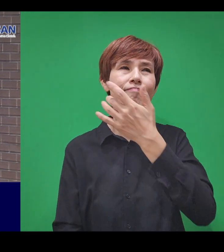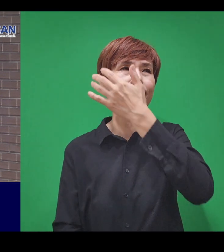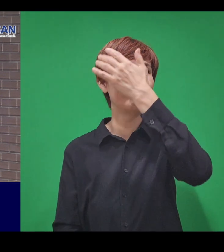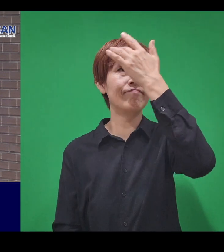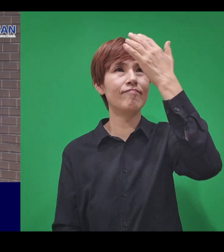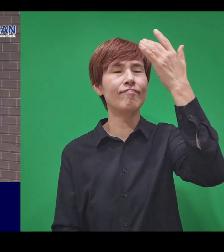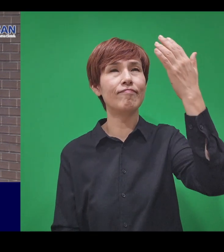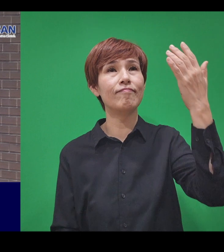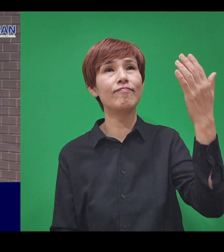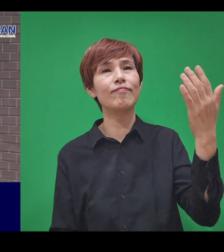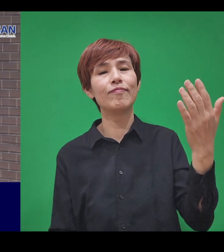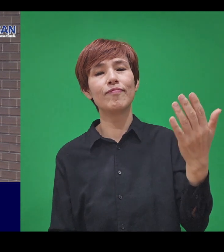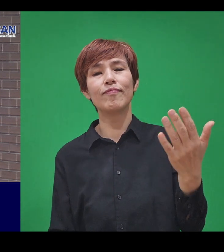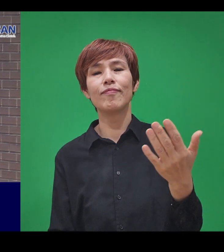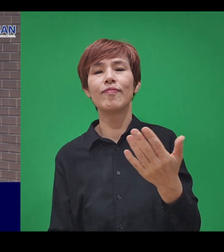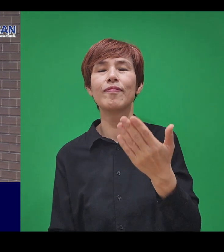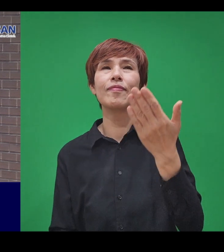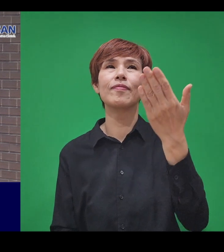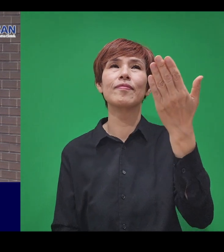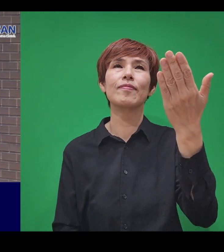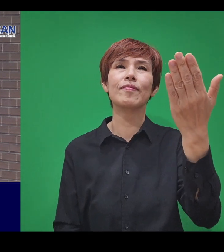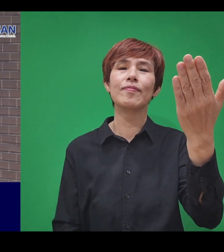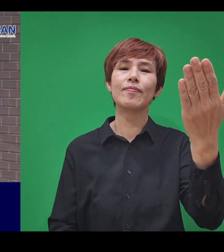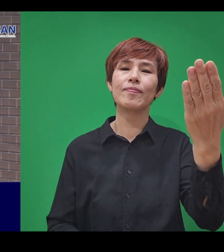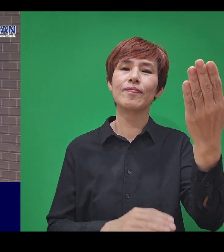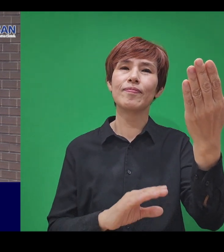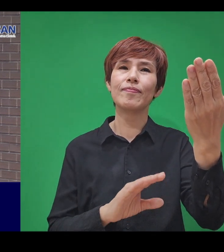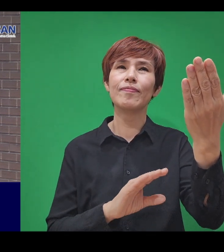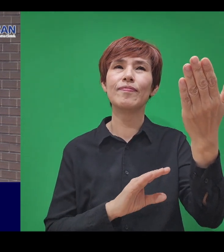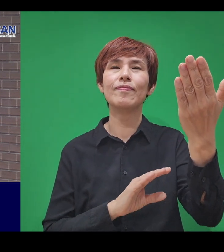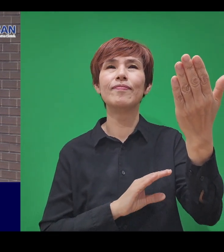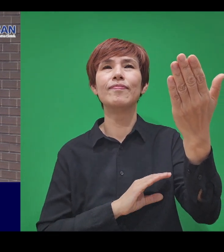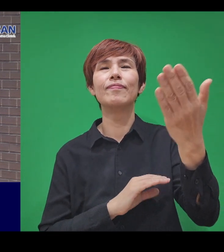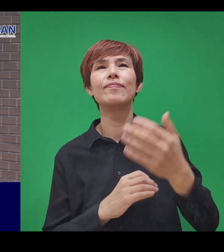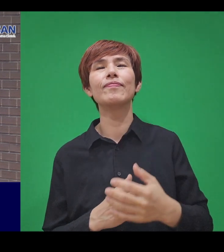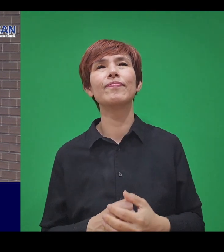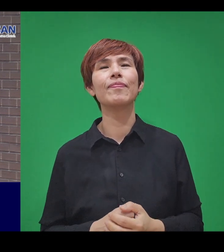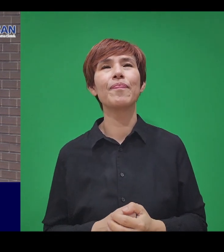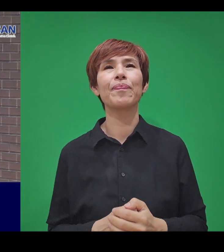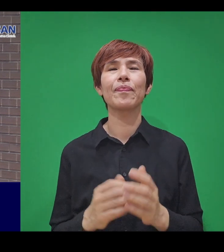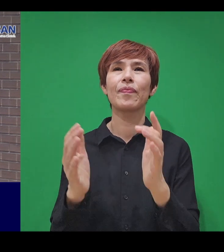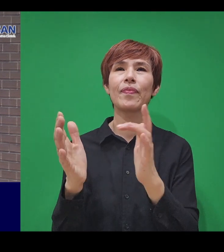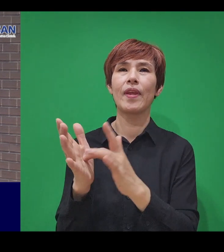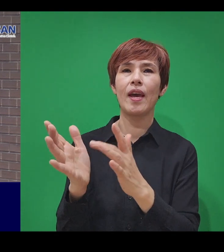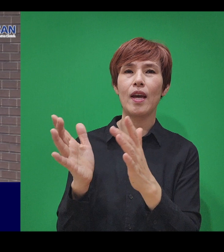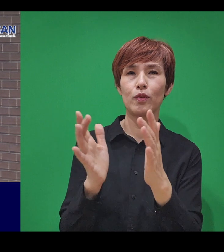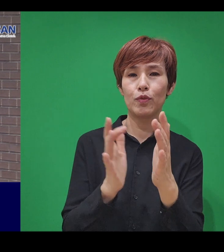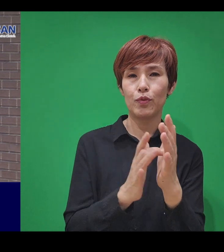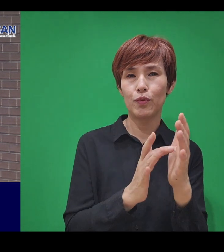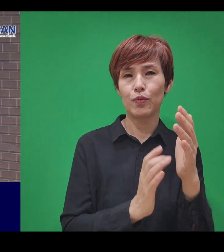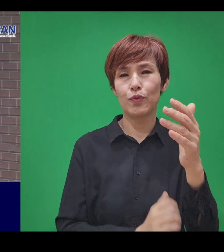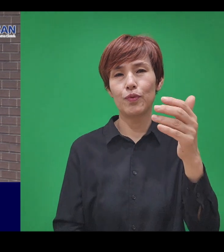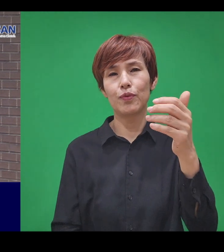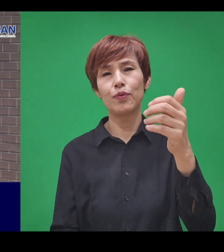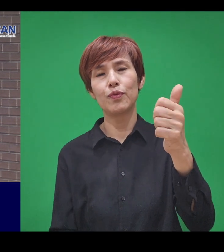아름다운, 한 번 더 고백할까요? 예수 하나님의 완전한 사랑,